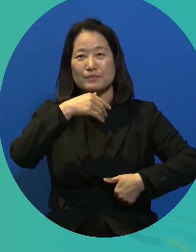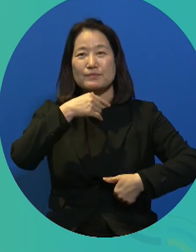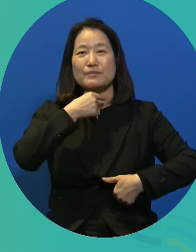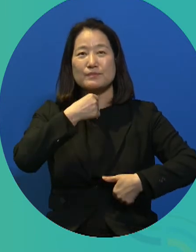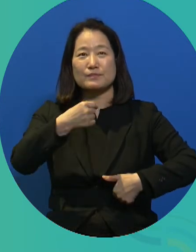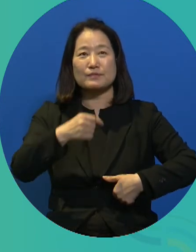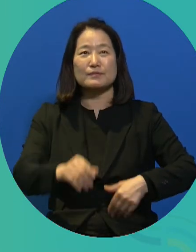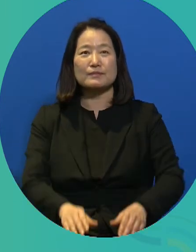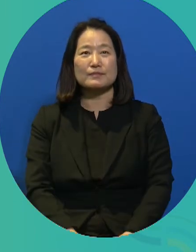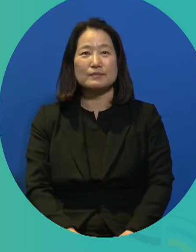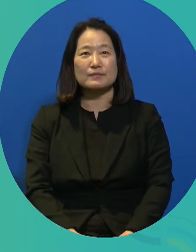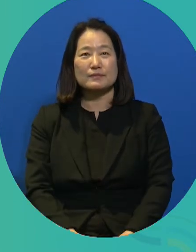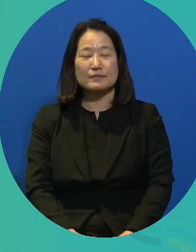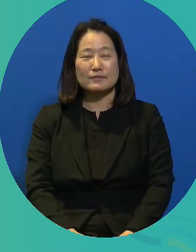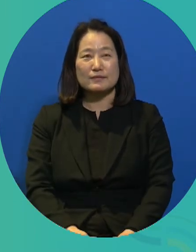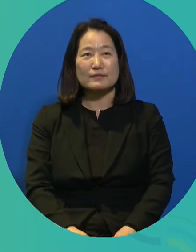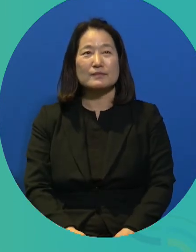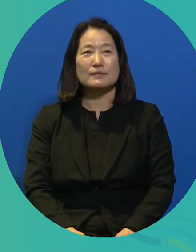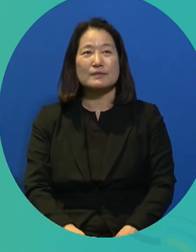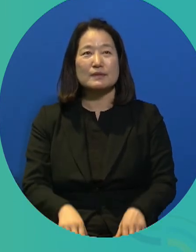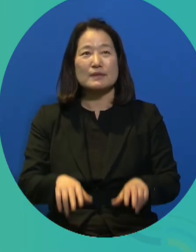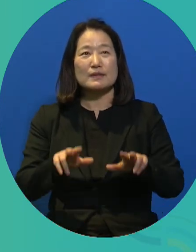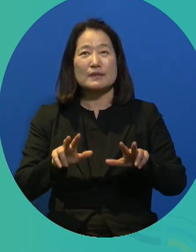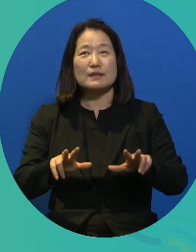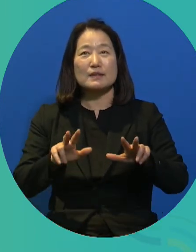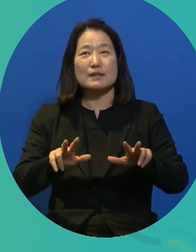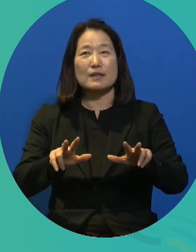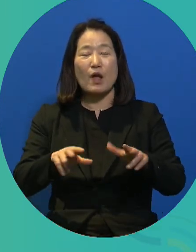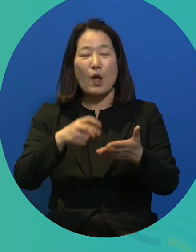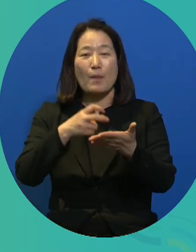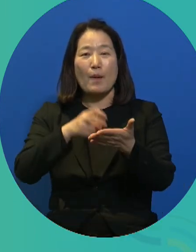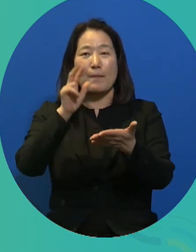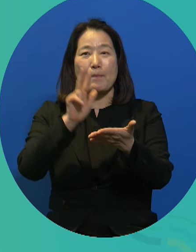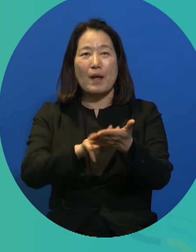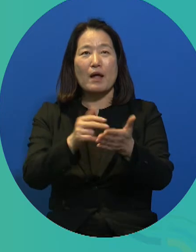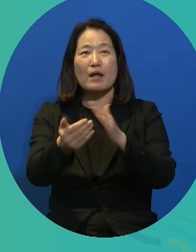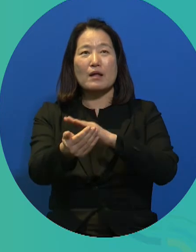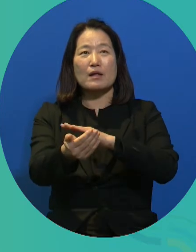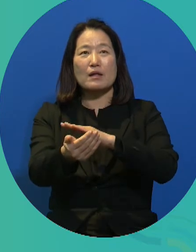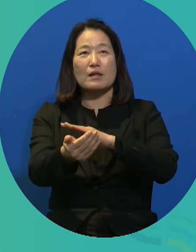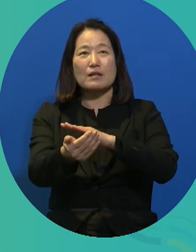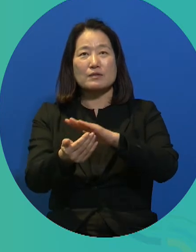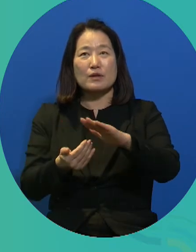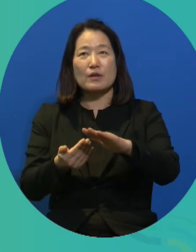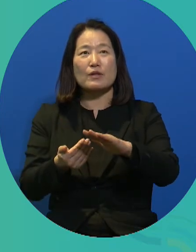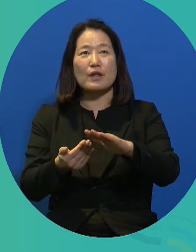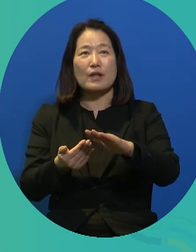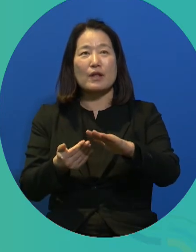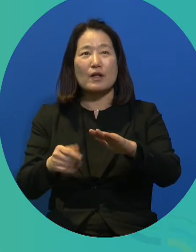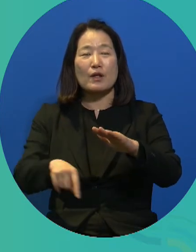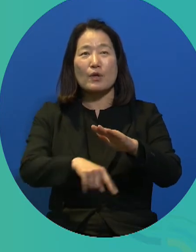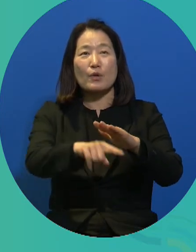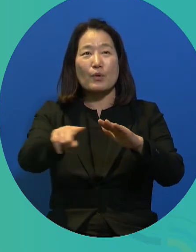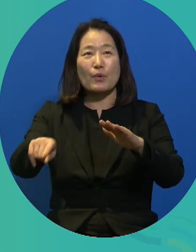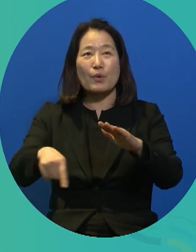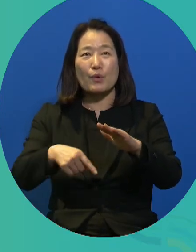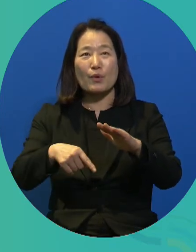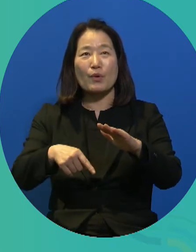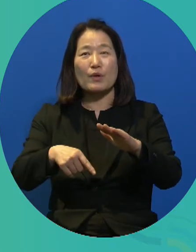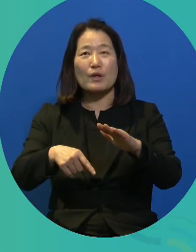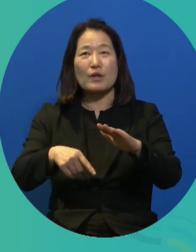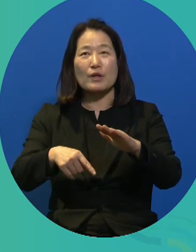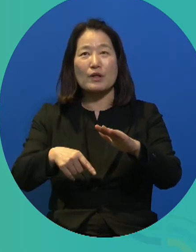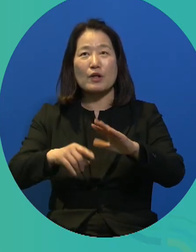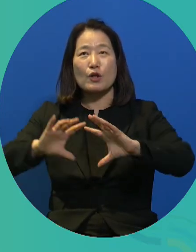이제 오랫동안 처음 이제 제정될 당시에서부터 선택의정서의 이 비준을 계속